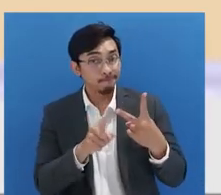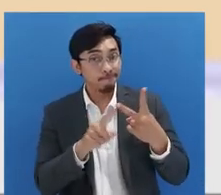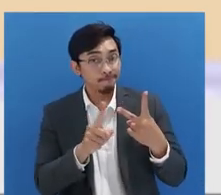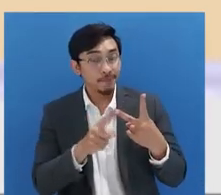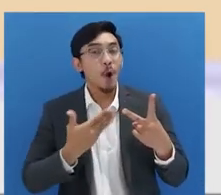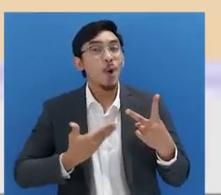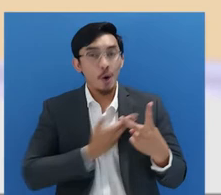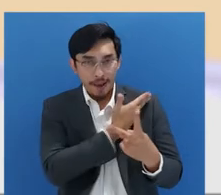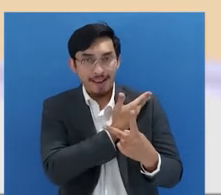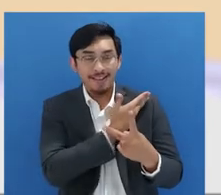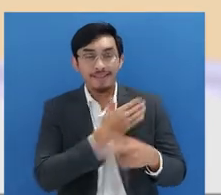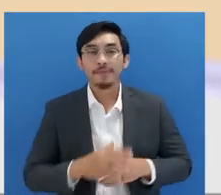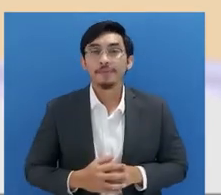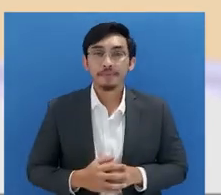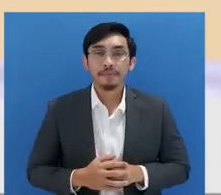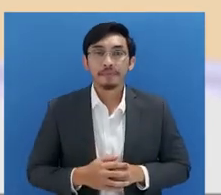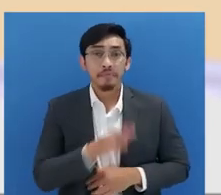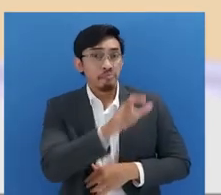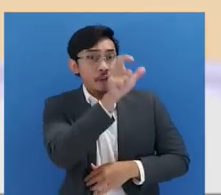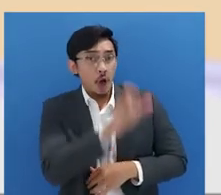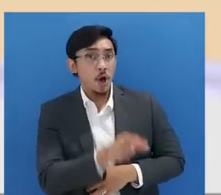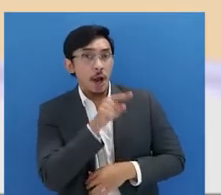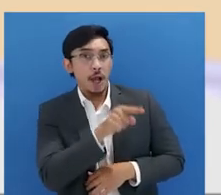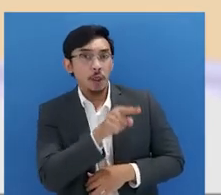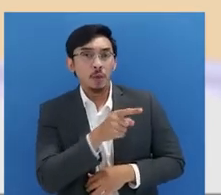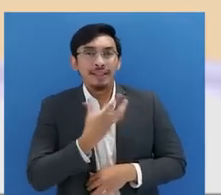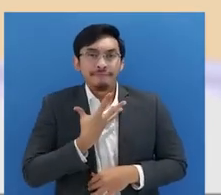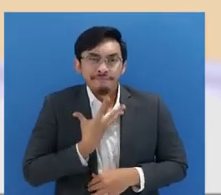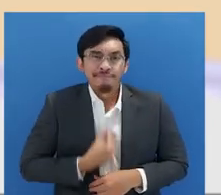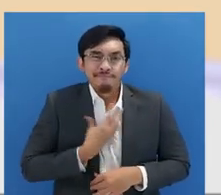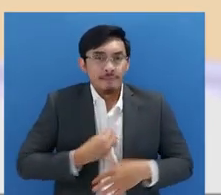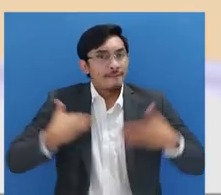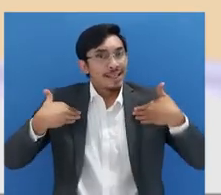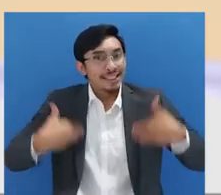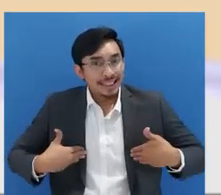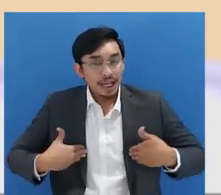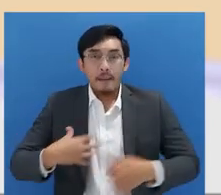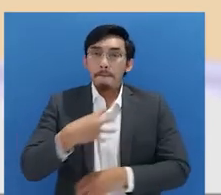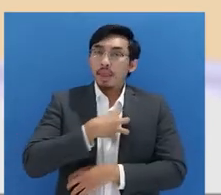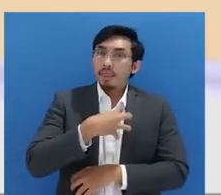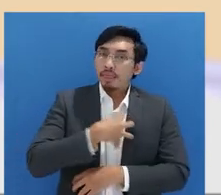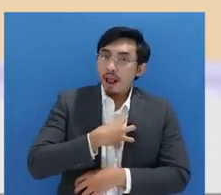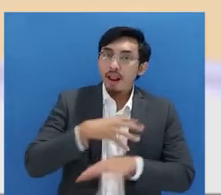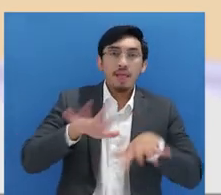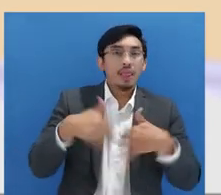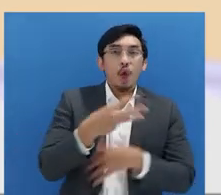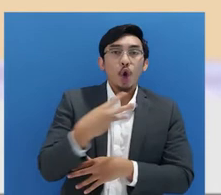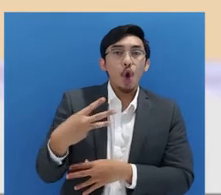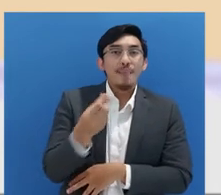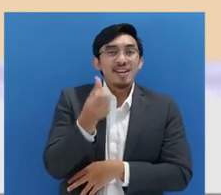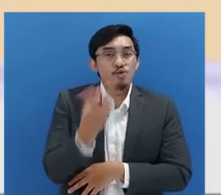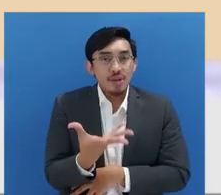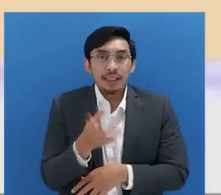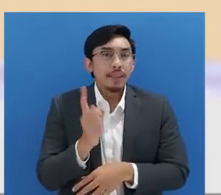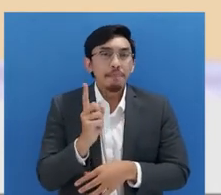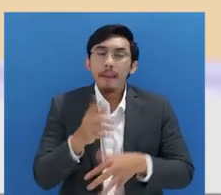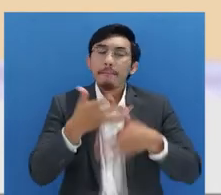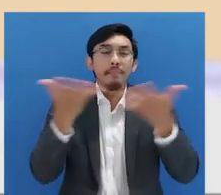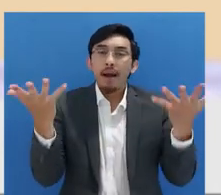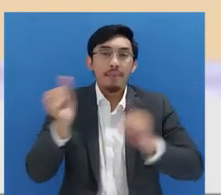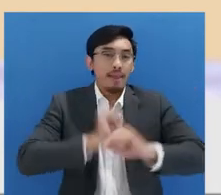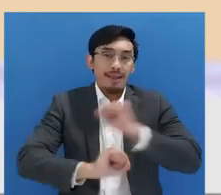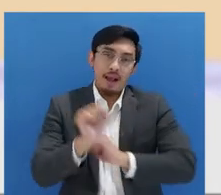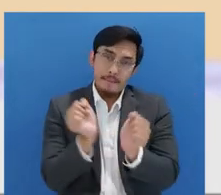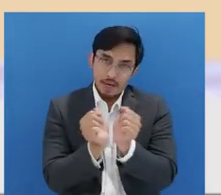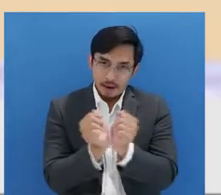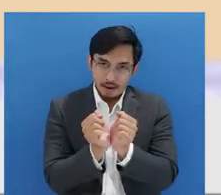Nomor 2, korban. Ialah orang yang mengalami penderitaan fisik, mental, dan atau kerugian ekonomi yang diakibatkan oleh